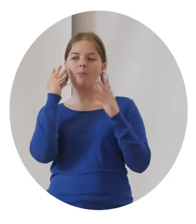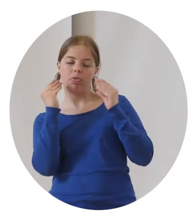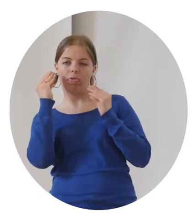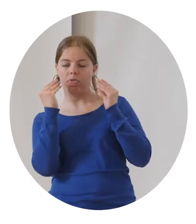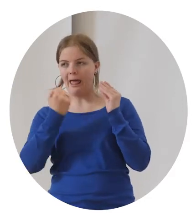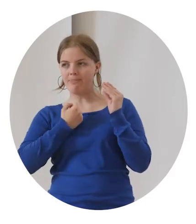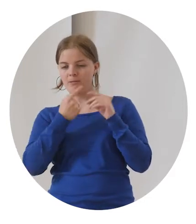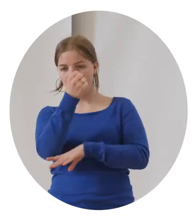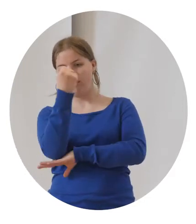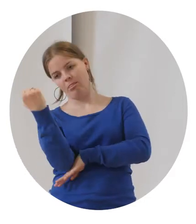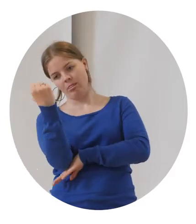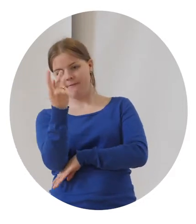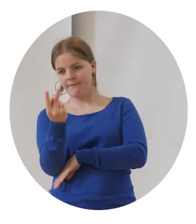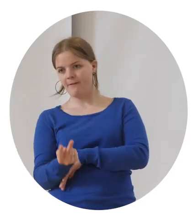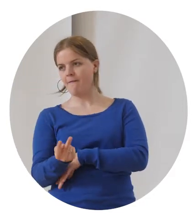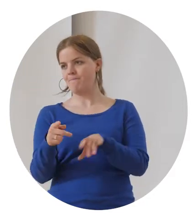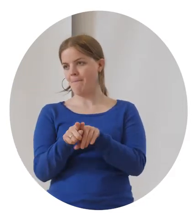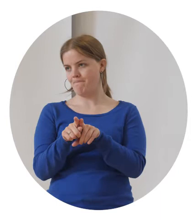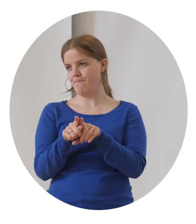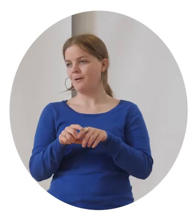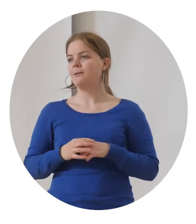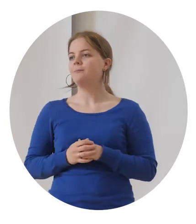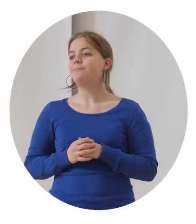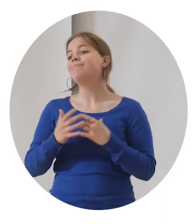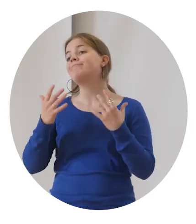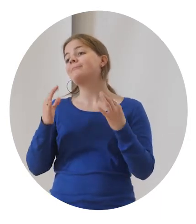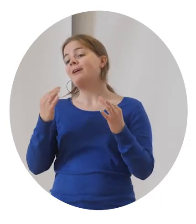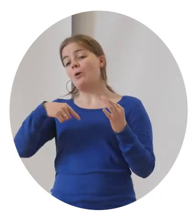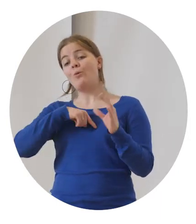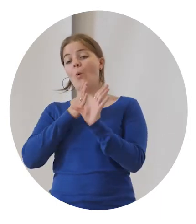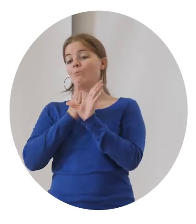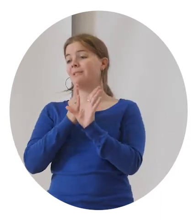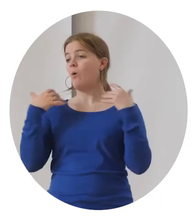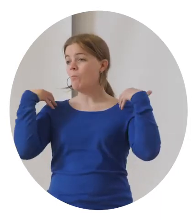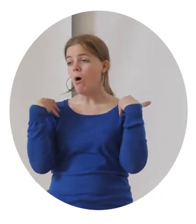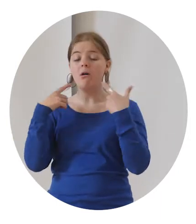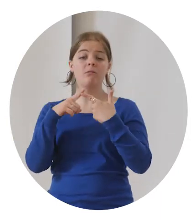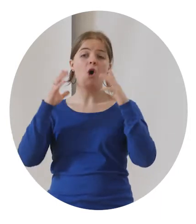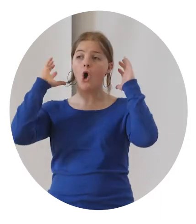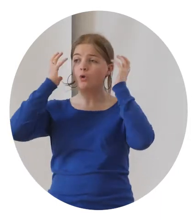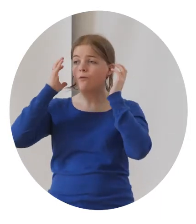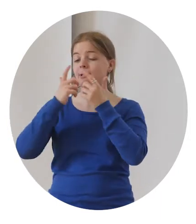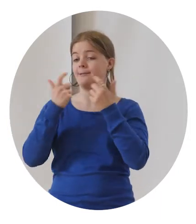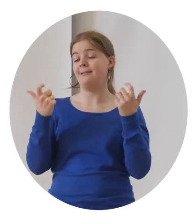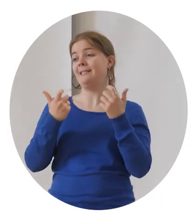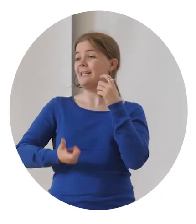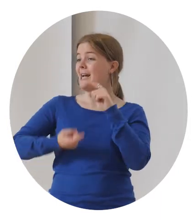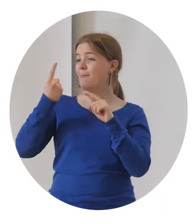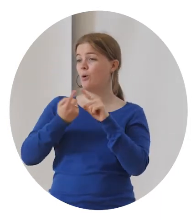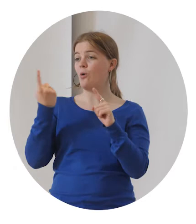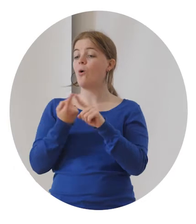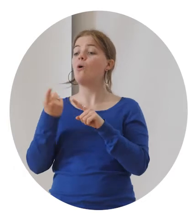du graphisme. L'importance, nous, en tant que psychomotriciens, orthophonistes, de mettre par le